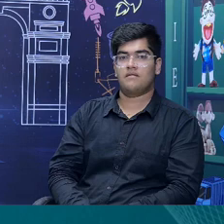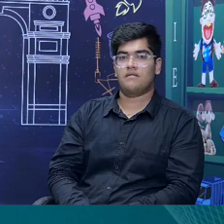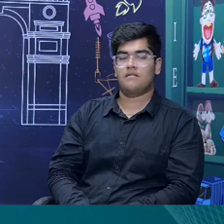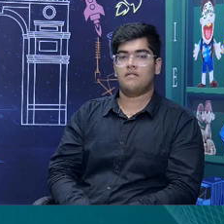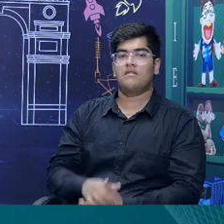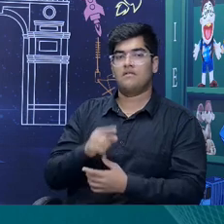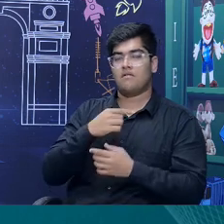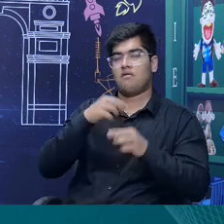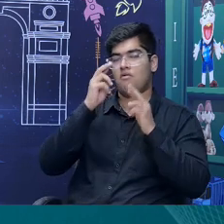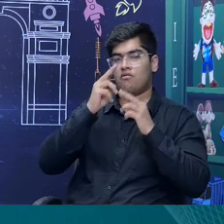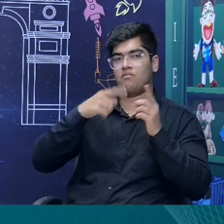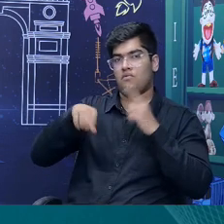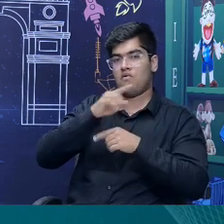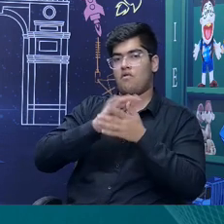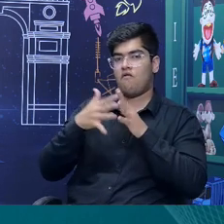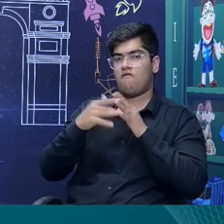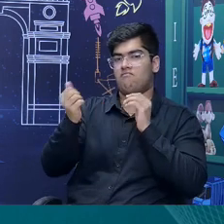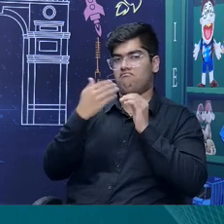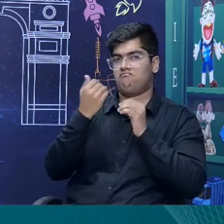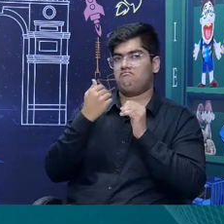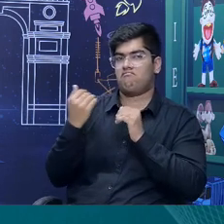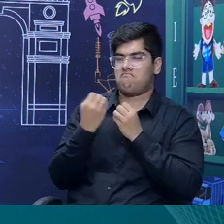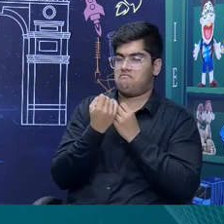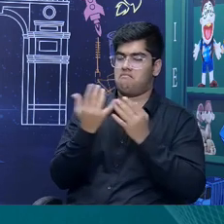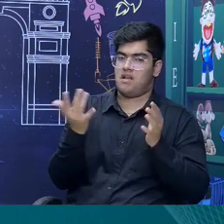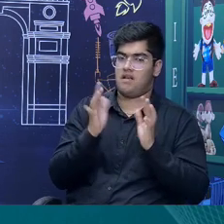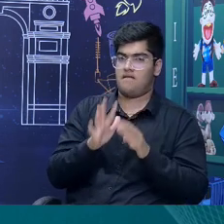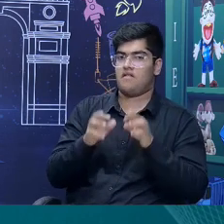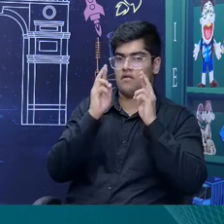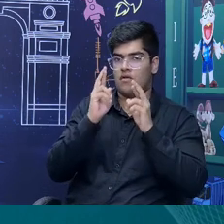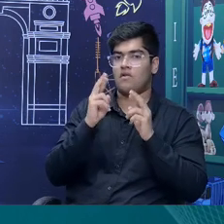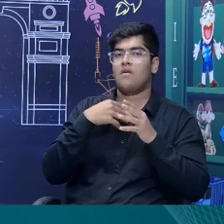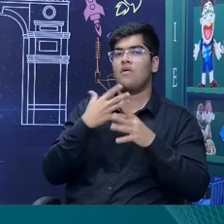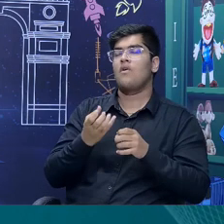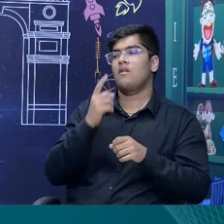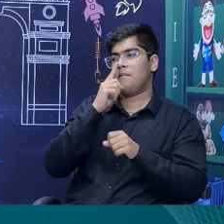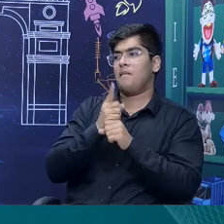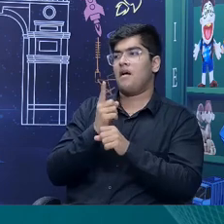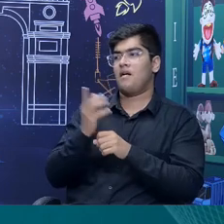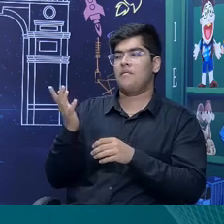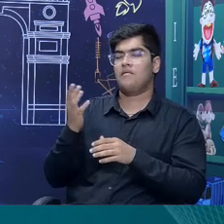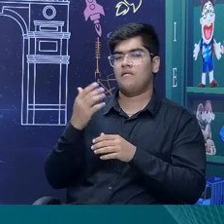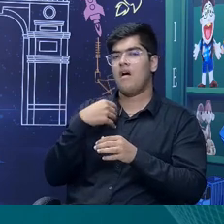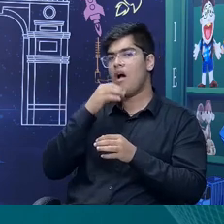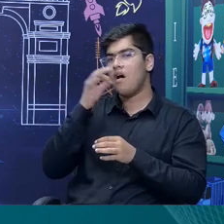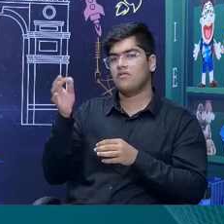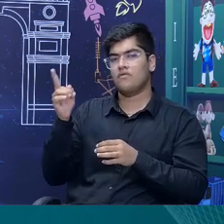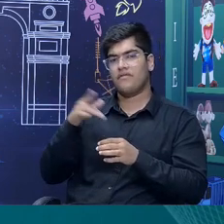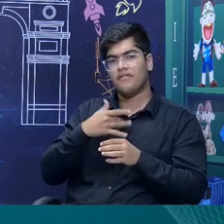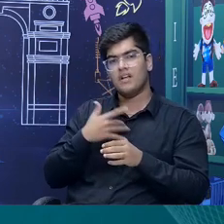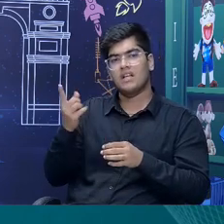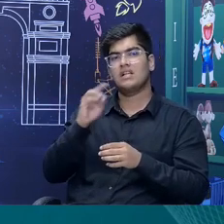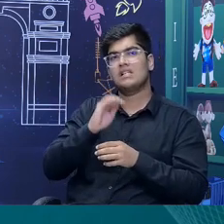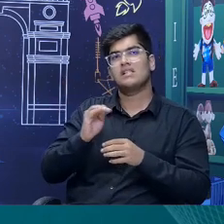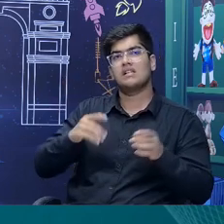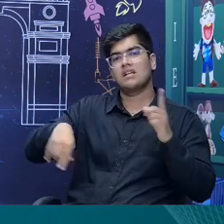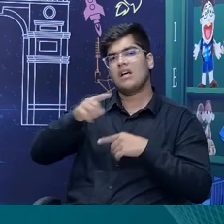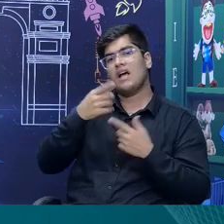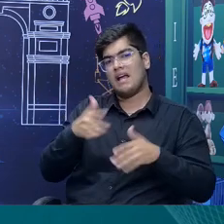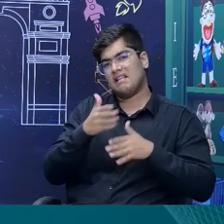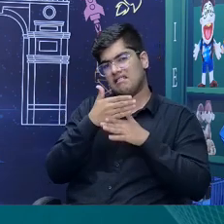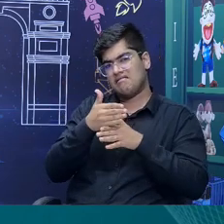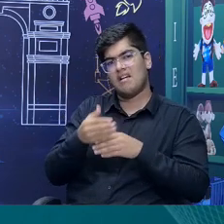पहले की हम ये 17 विंड अप करें हम आपके पास आना चाहेंगे की क्या कुछ ऐसी बात है या टिप्स है जो आप हमारे बच्चों के साथ जाते-जाते